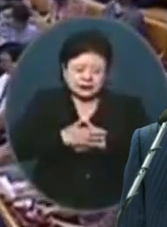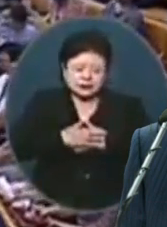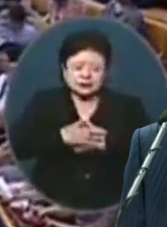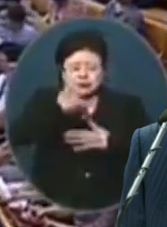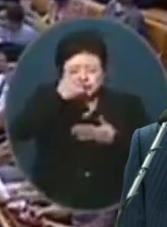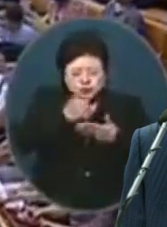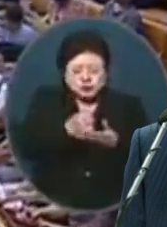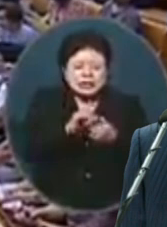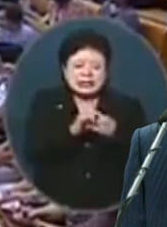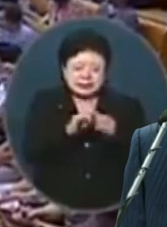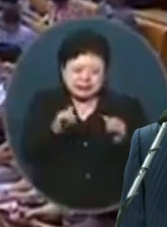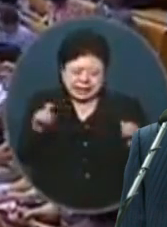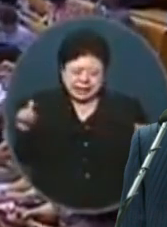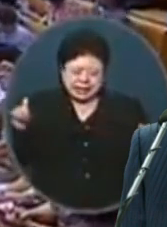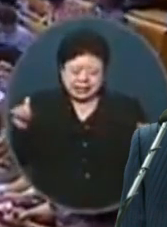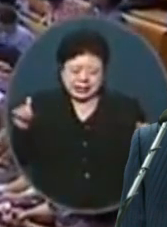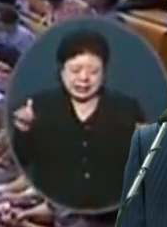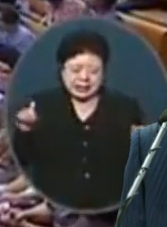나는 죄인입니다.